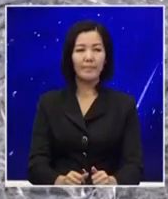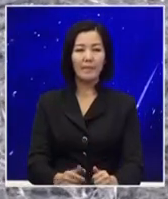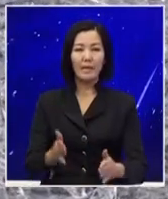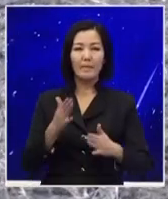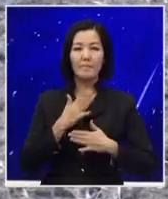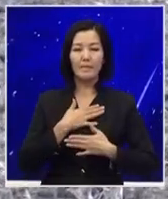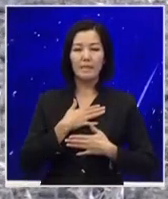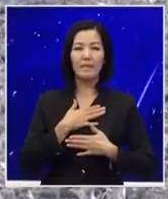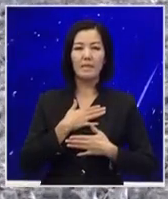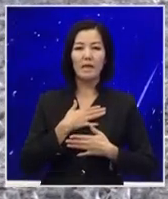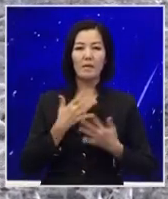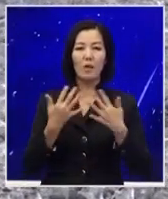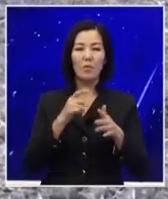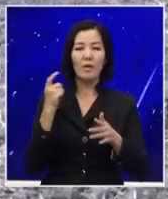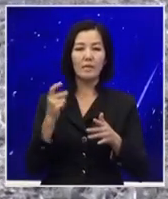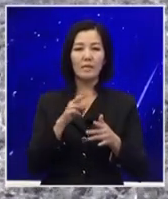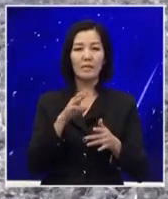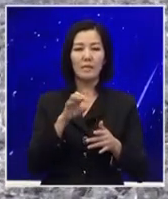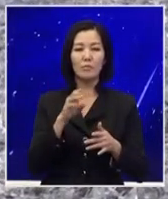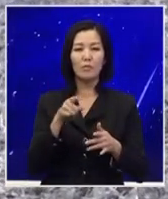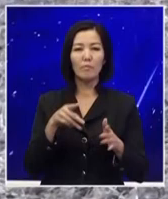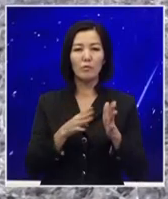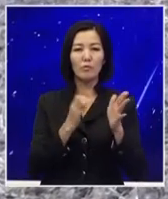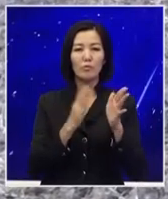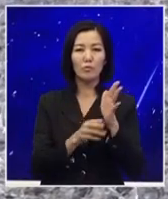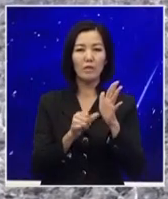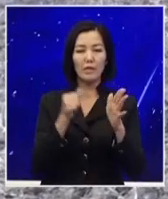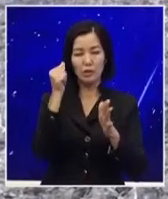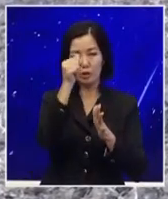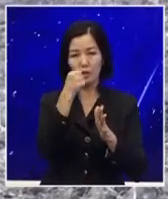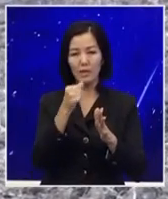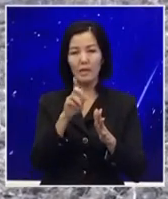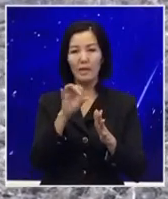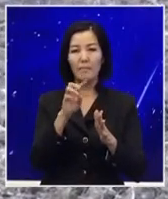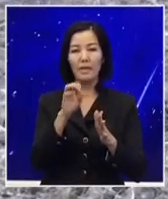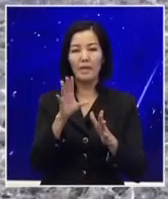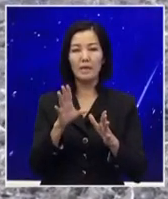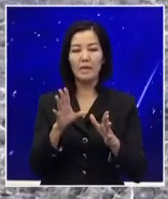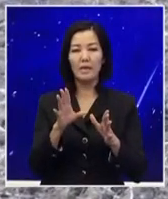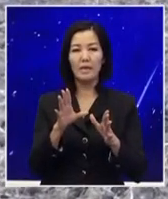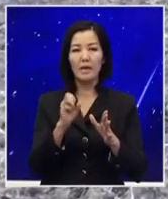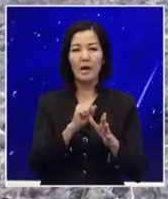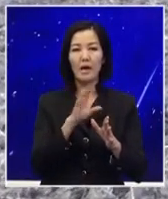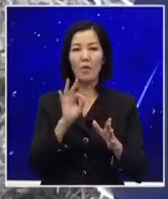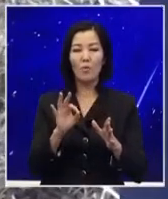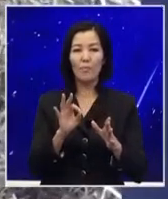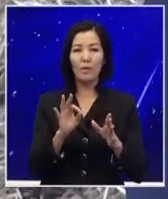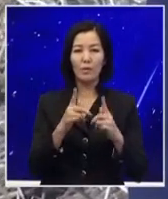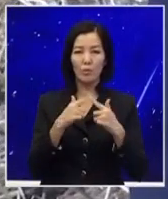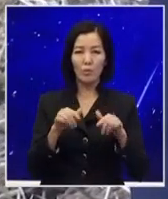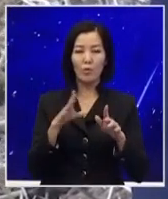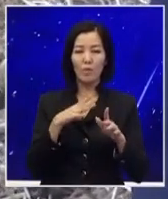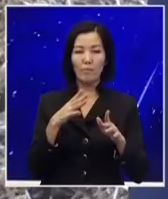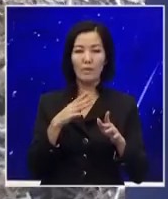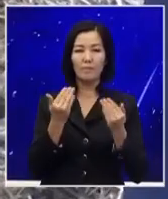Біздің жауапкершілігі шектеулі серіктестік Тамшыбұлақ 1996 жылы береке акционерлік қоғамының негізінде құрылған.